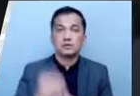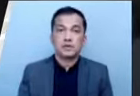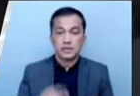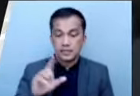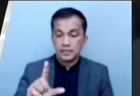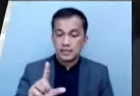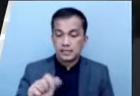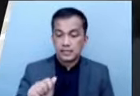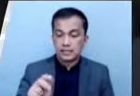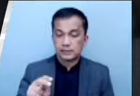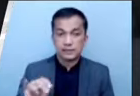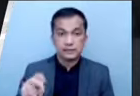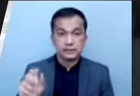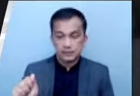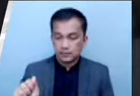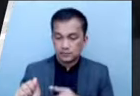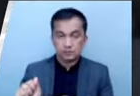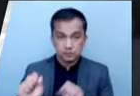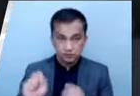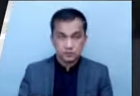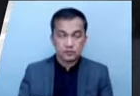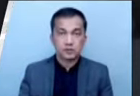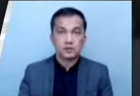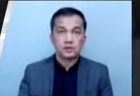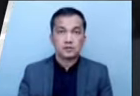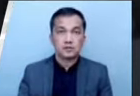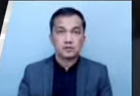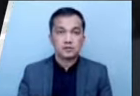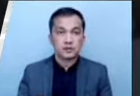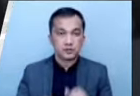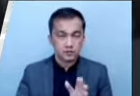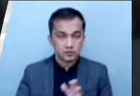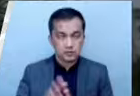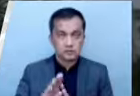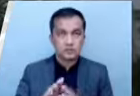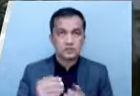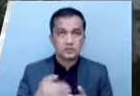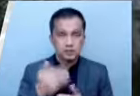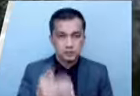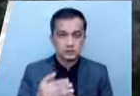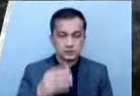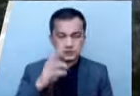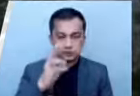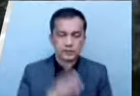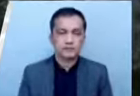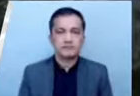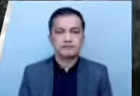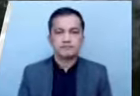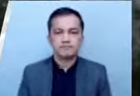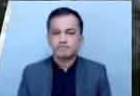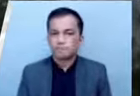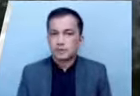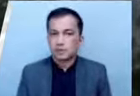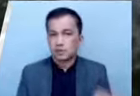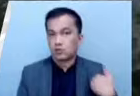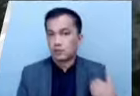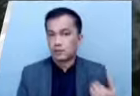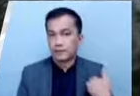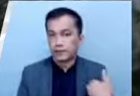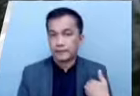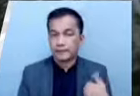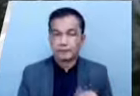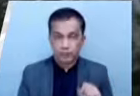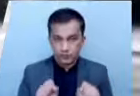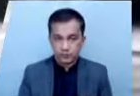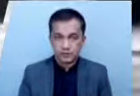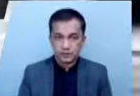might possible na ma-develop in the next 6 months. Pero habang wala pa, posible raw madalang pa